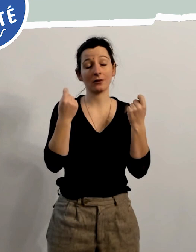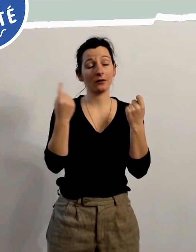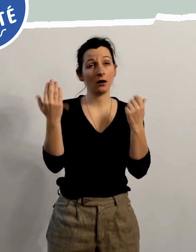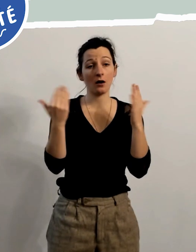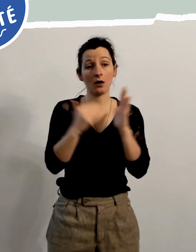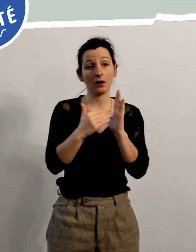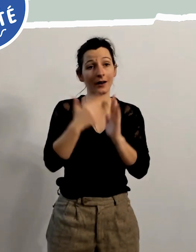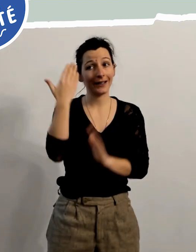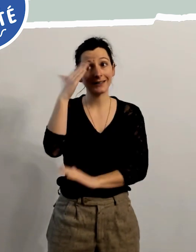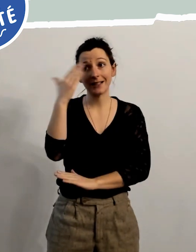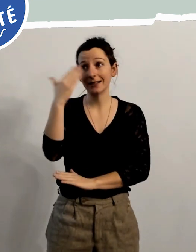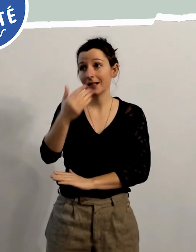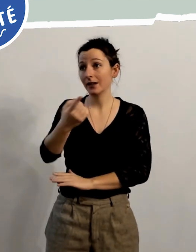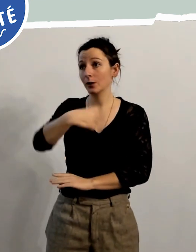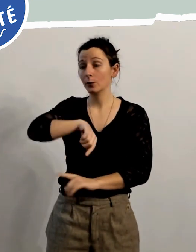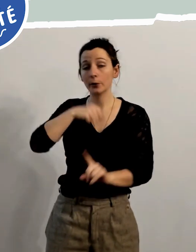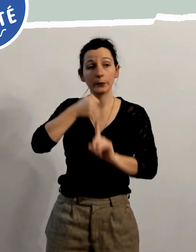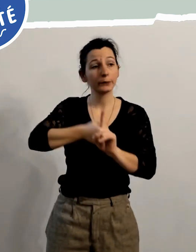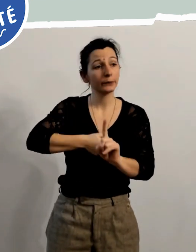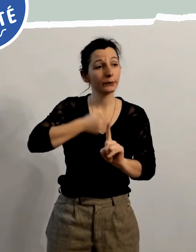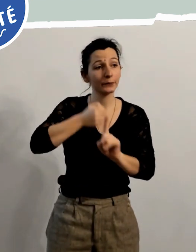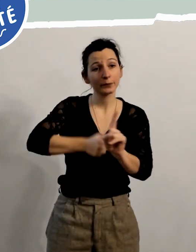on est très